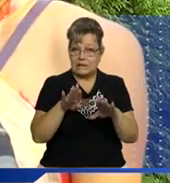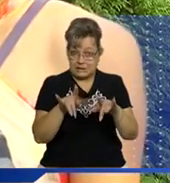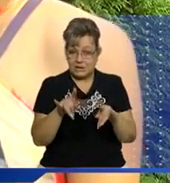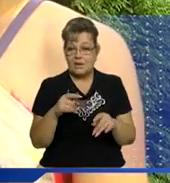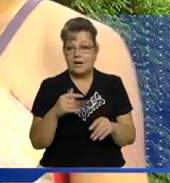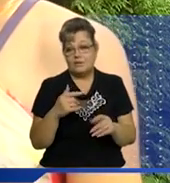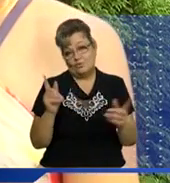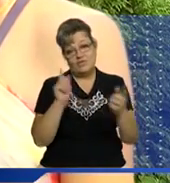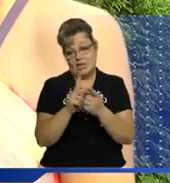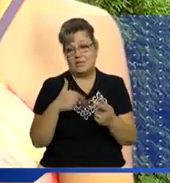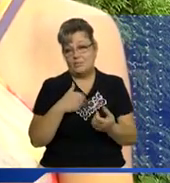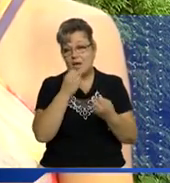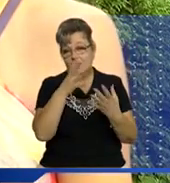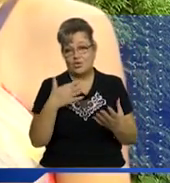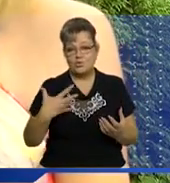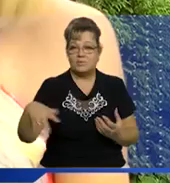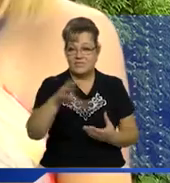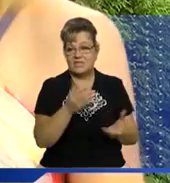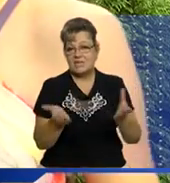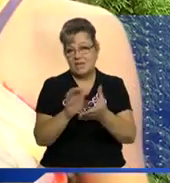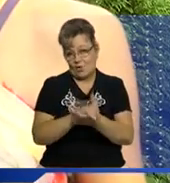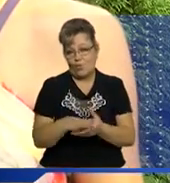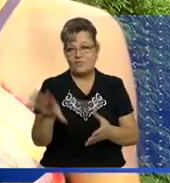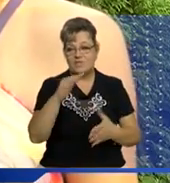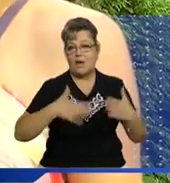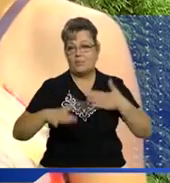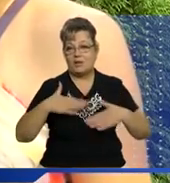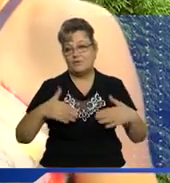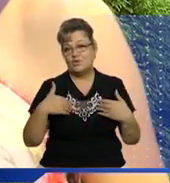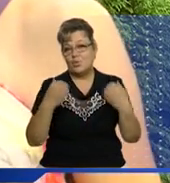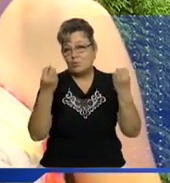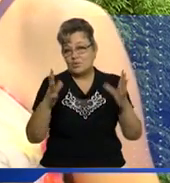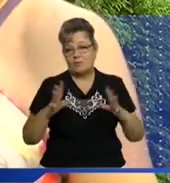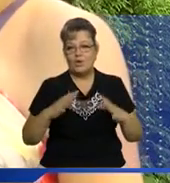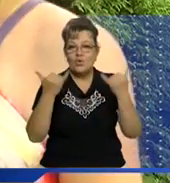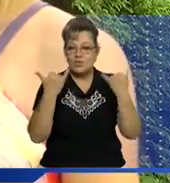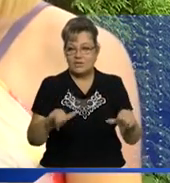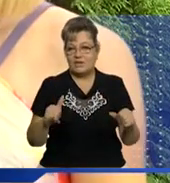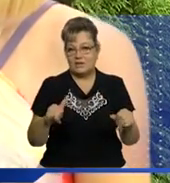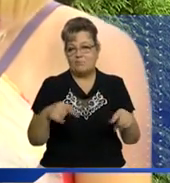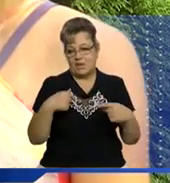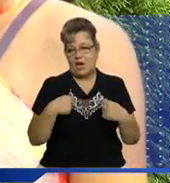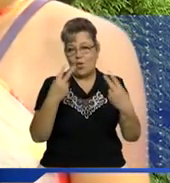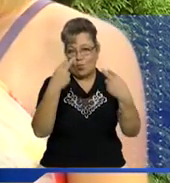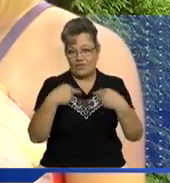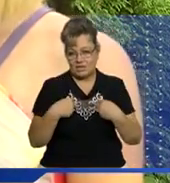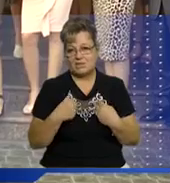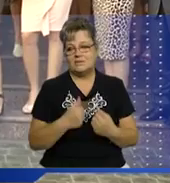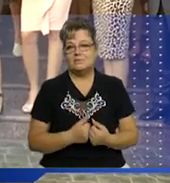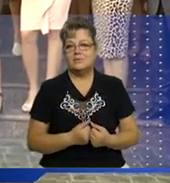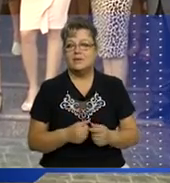в принципе, встретили меня хорошо, потому что мы все знакомы. Все обрадовались, что просто были удивлены меня увидеть, скажем так. Ну,